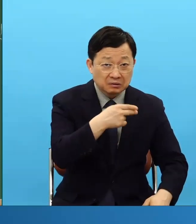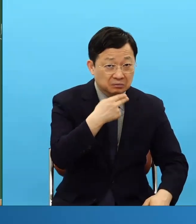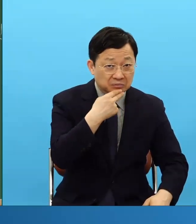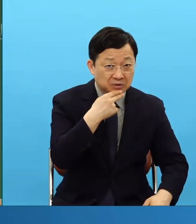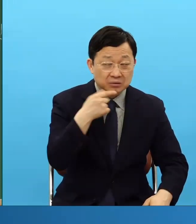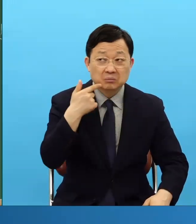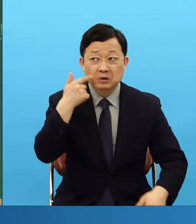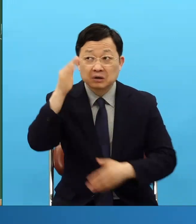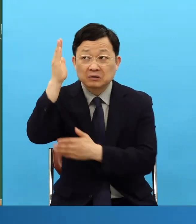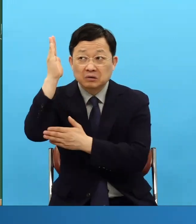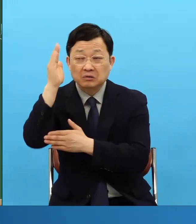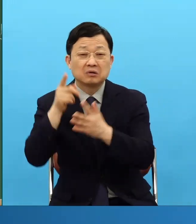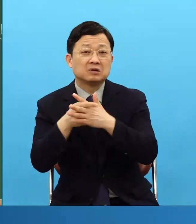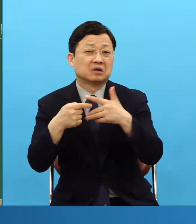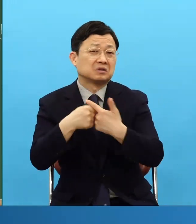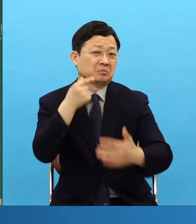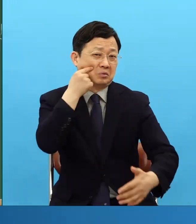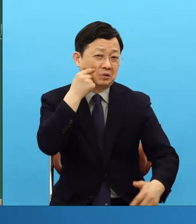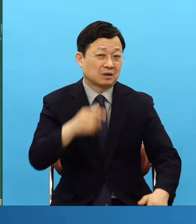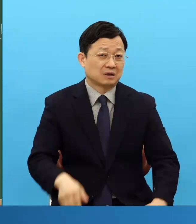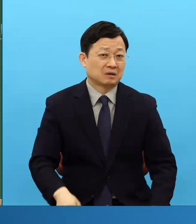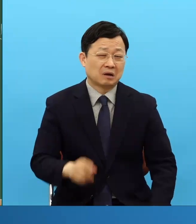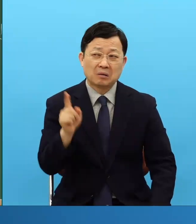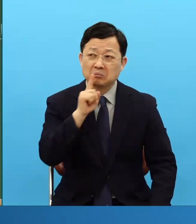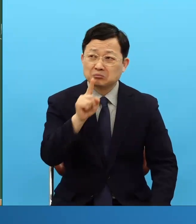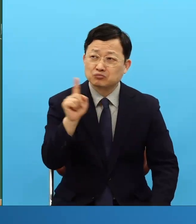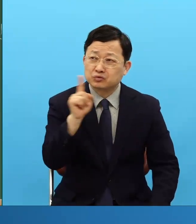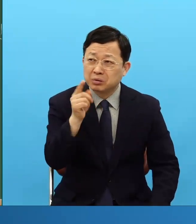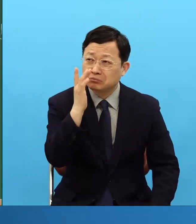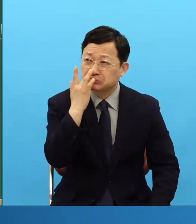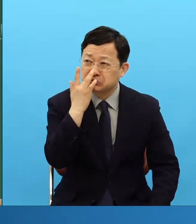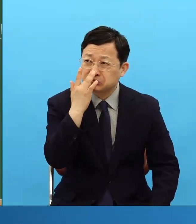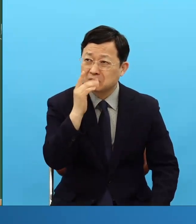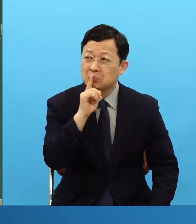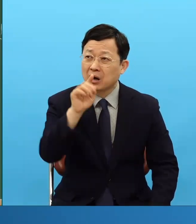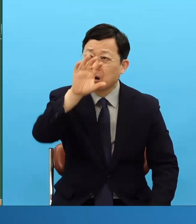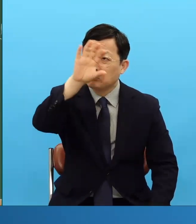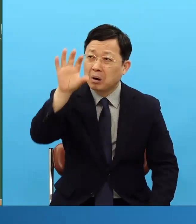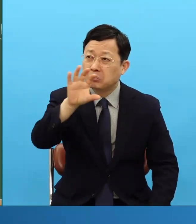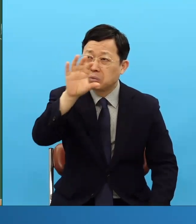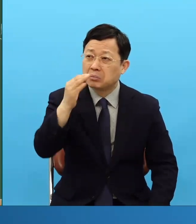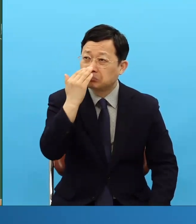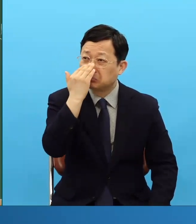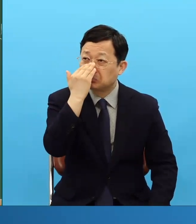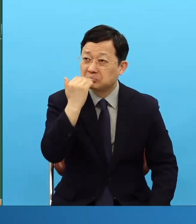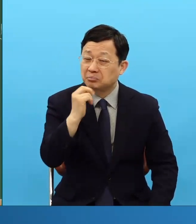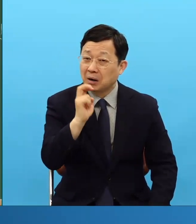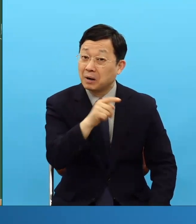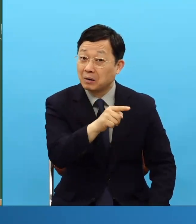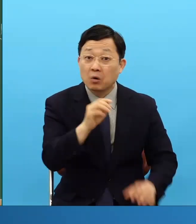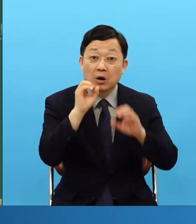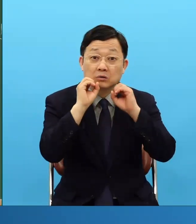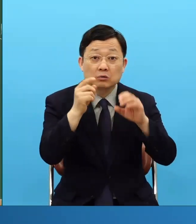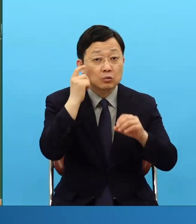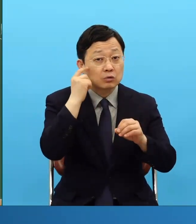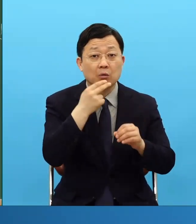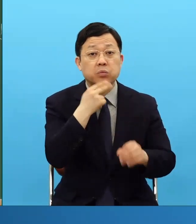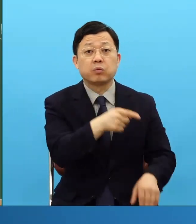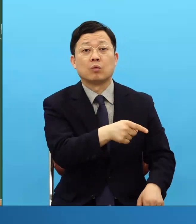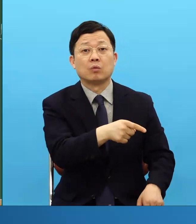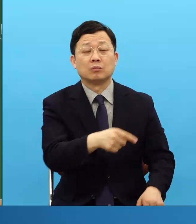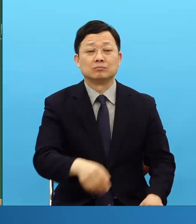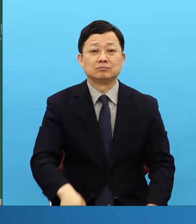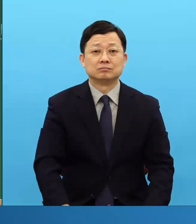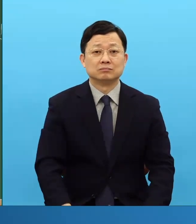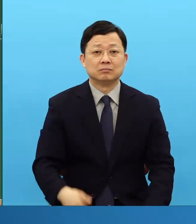who have no 그렇잖아요. interest in evangelism at all, they can't understand my message at 똑같은 all. 말로 들릴 겁니다. Well, it sounds like the same thing to them. 그럴 수밖에 없잖아요. It has no choice but to